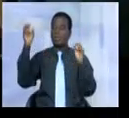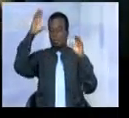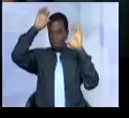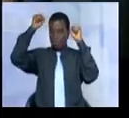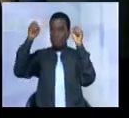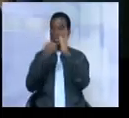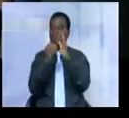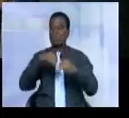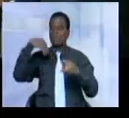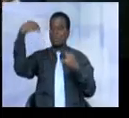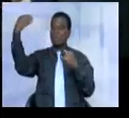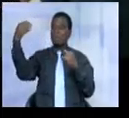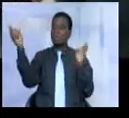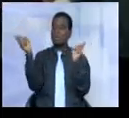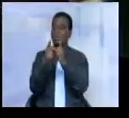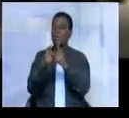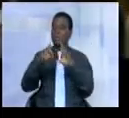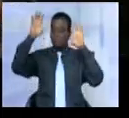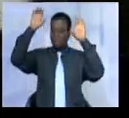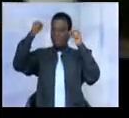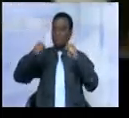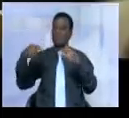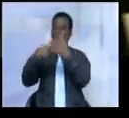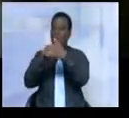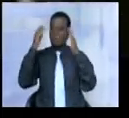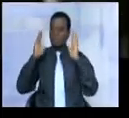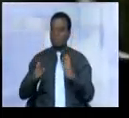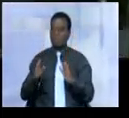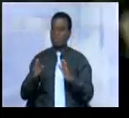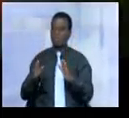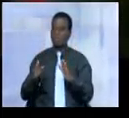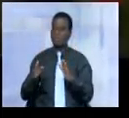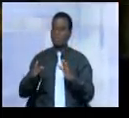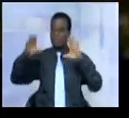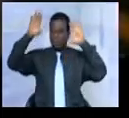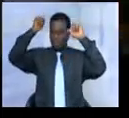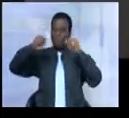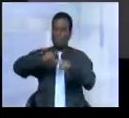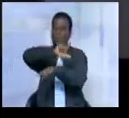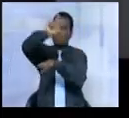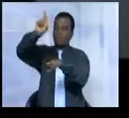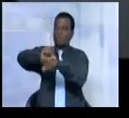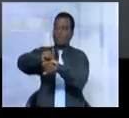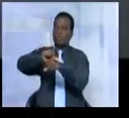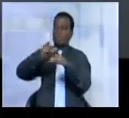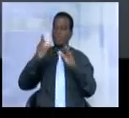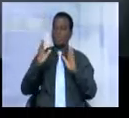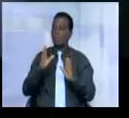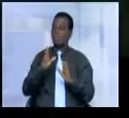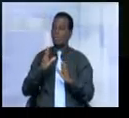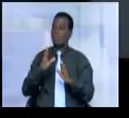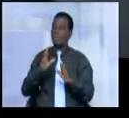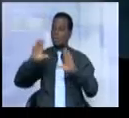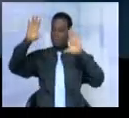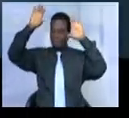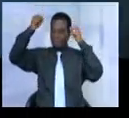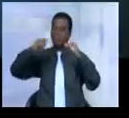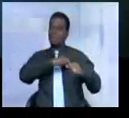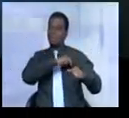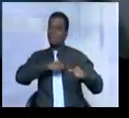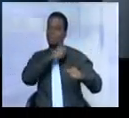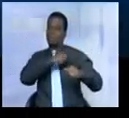Ouattara. Il a rencontré successivement les présidents ghanéens John Dramani, la présidente du Libéria Ellen Johnson Sirleaf, le président